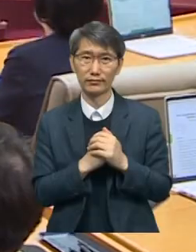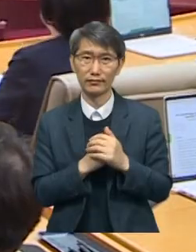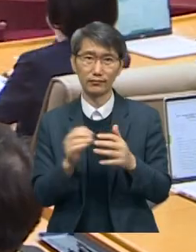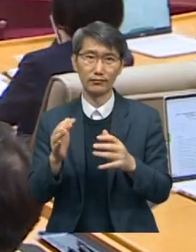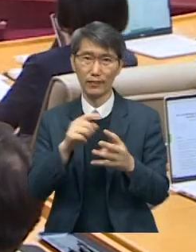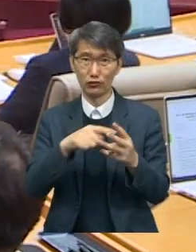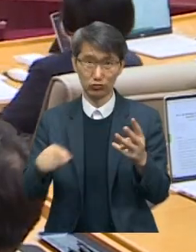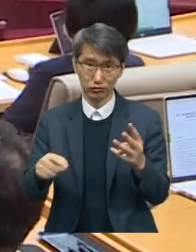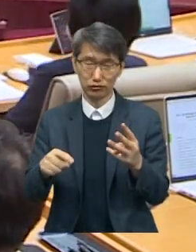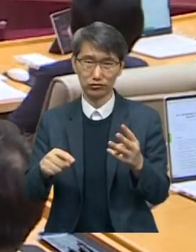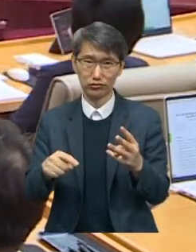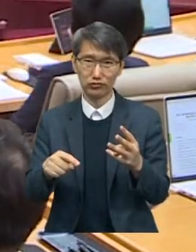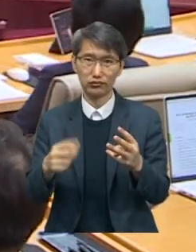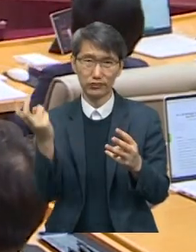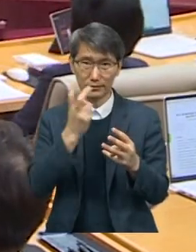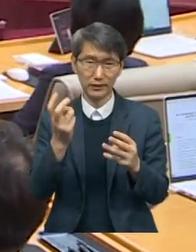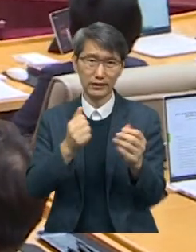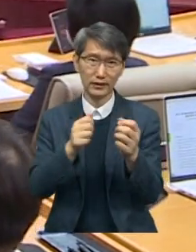파주시의회